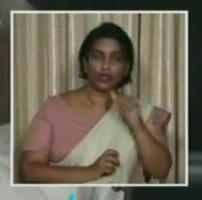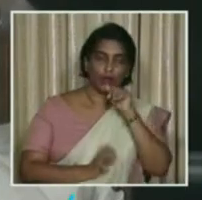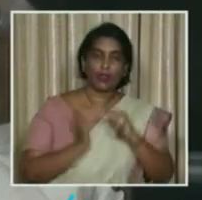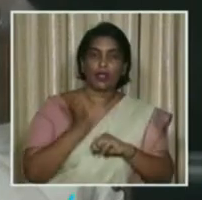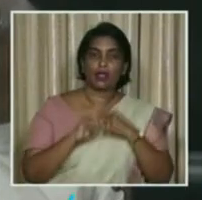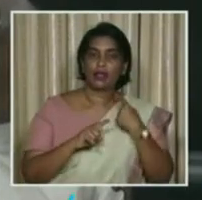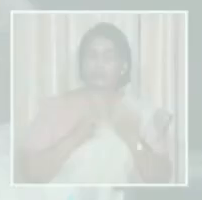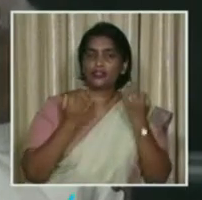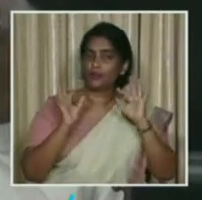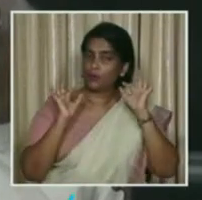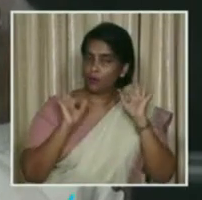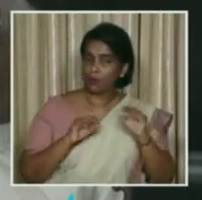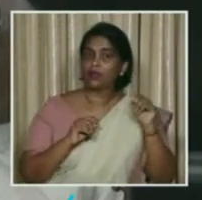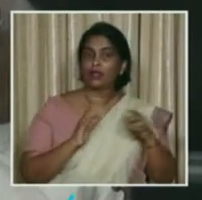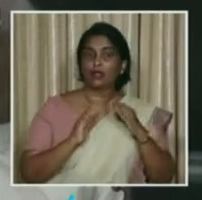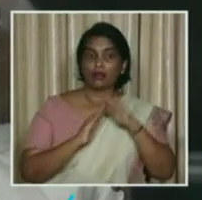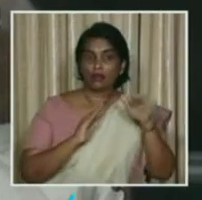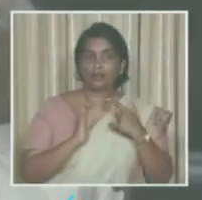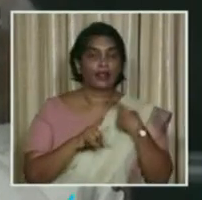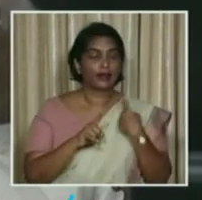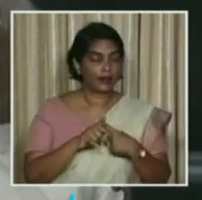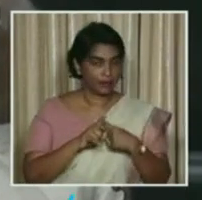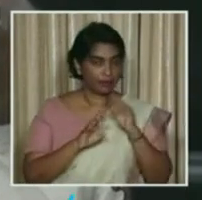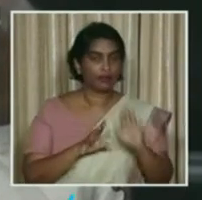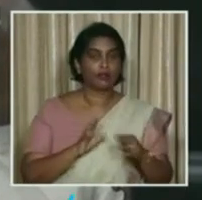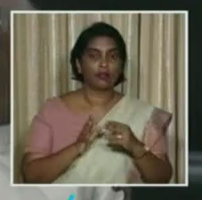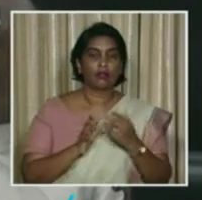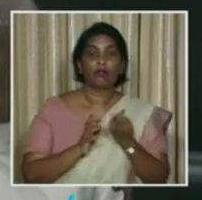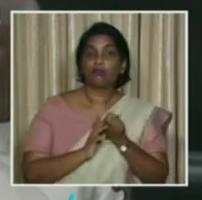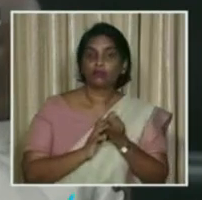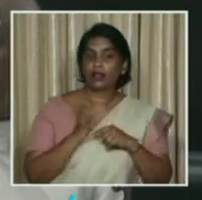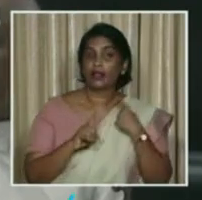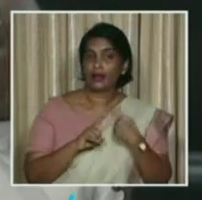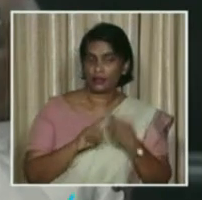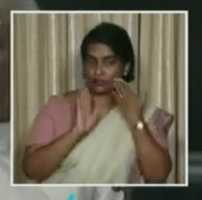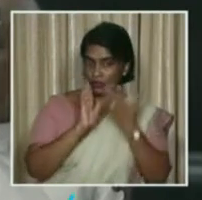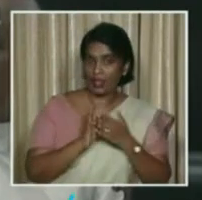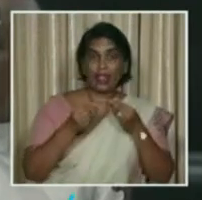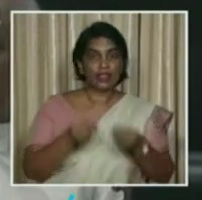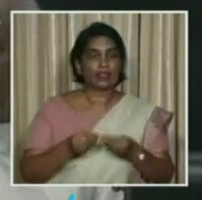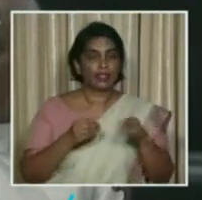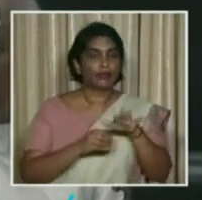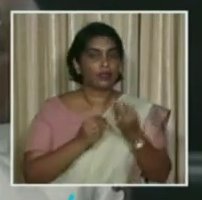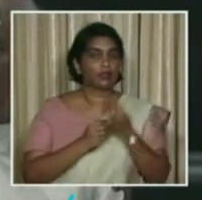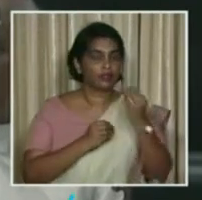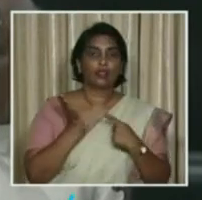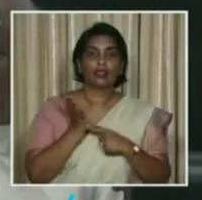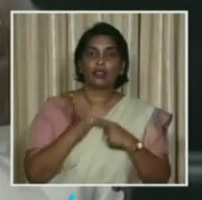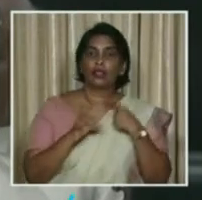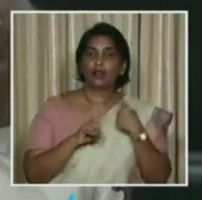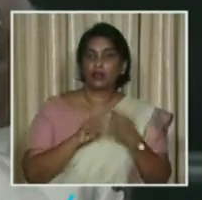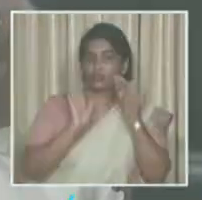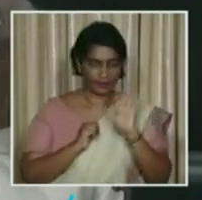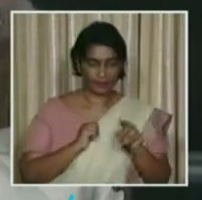නිදහස් කිරීමත් සහිතව දේපළ බදු ක්‍රමයක් වෙනුවට ධන බද්දක් හඳුන්වා දීමට තෑගිහා බූදල් බද්දක් හඳුන්වා දීමට